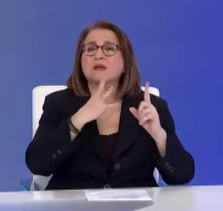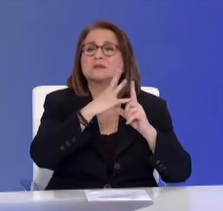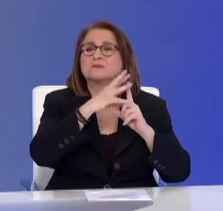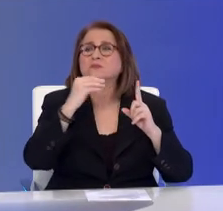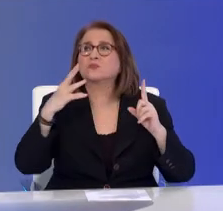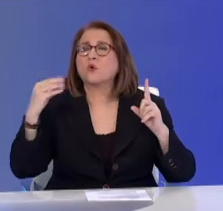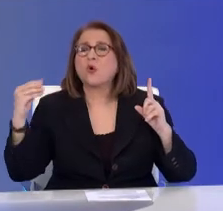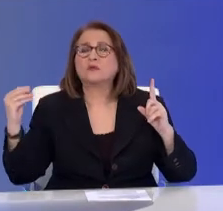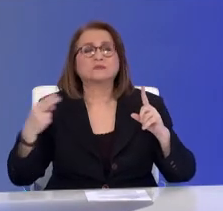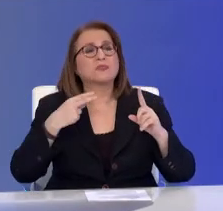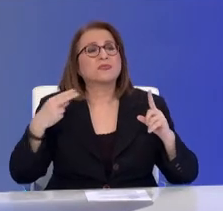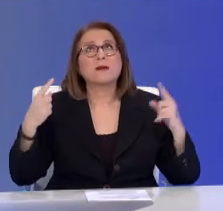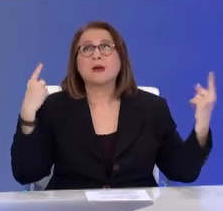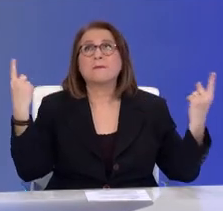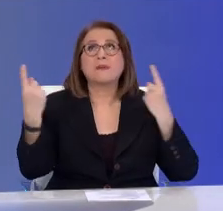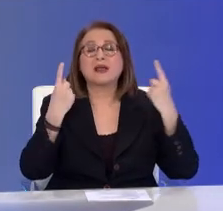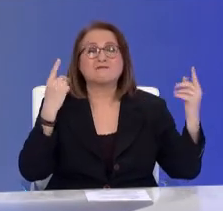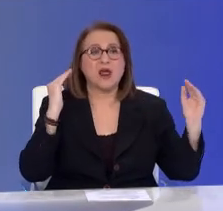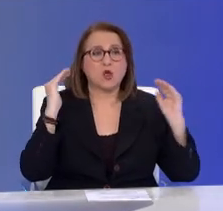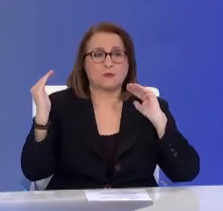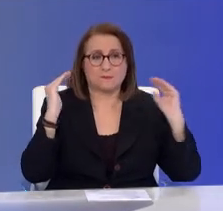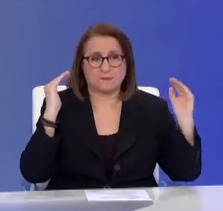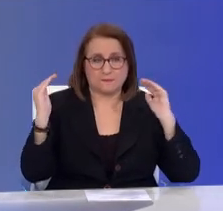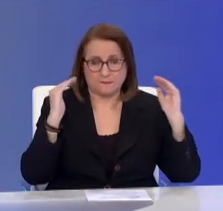πρόθεση του περιβάλλοντος.